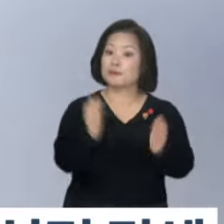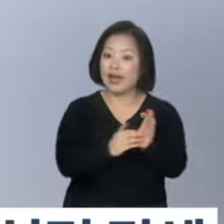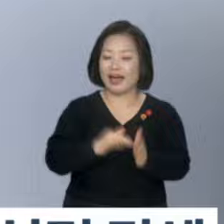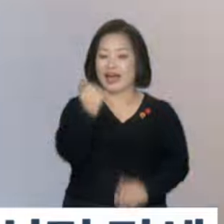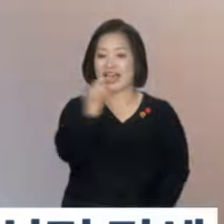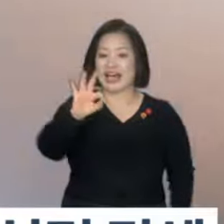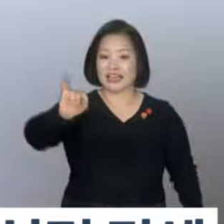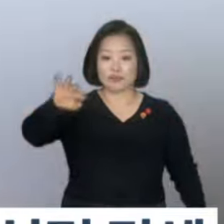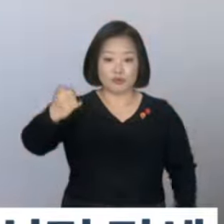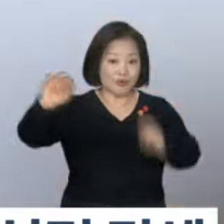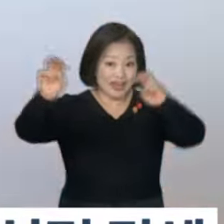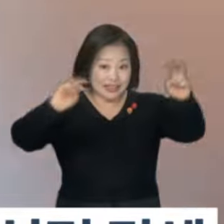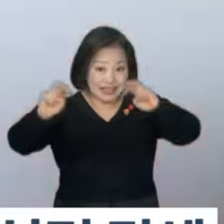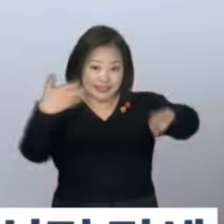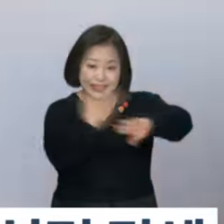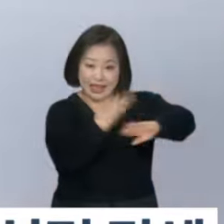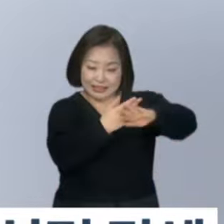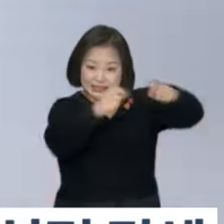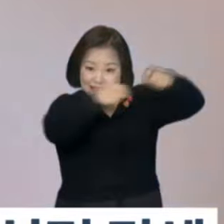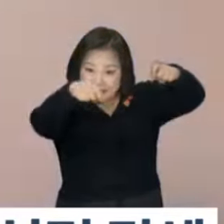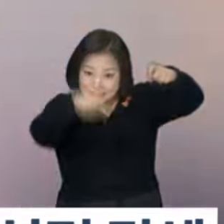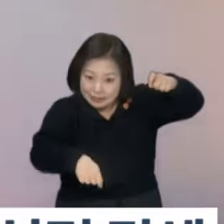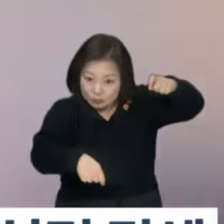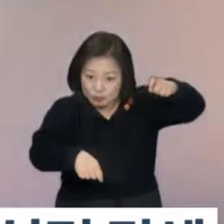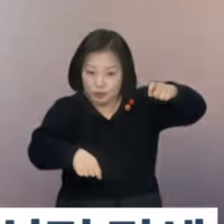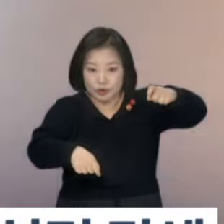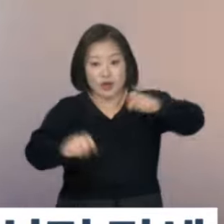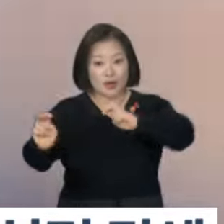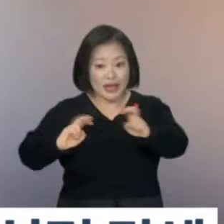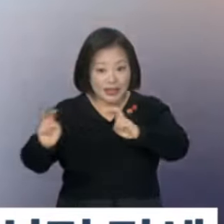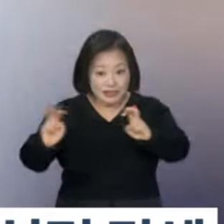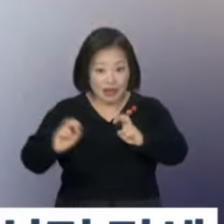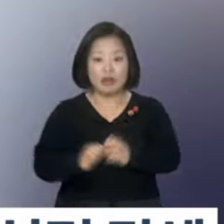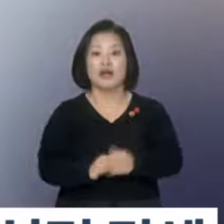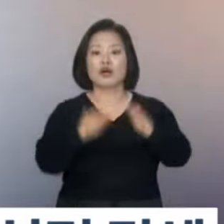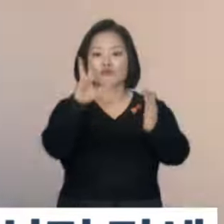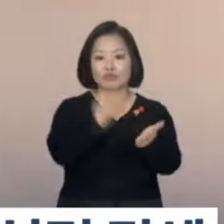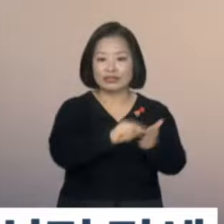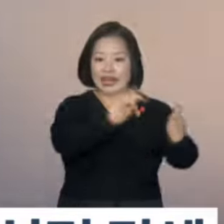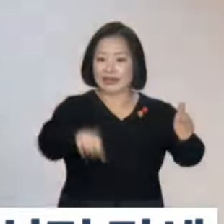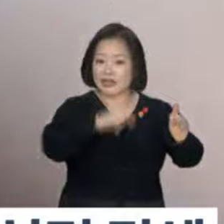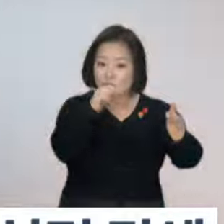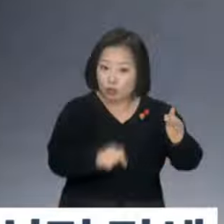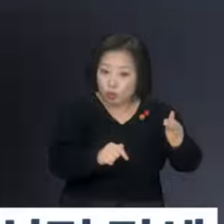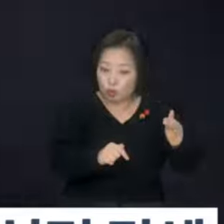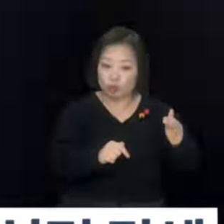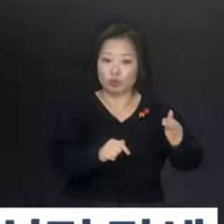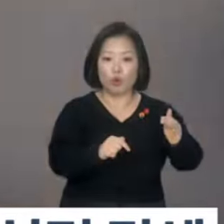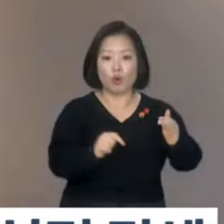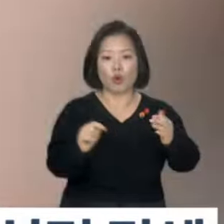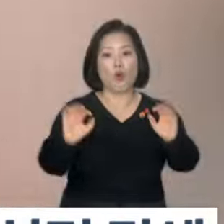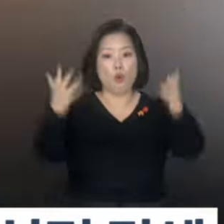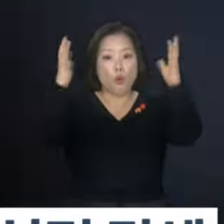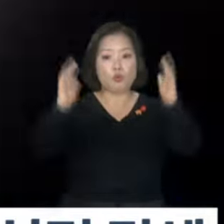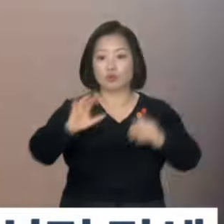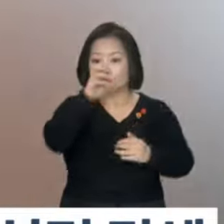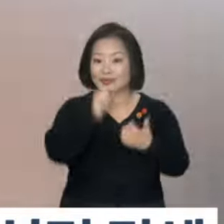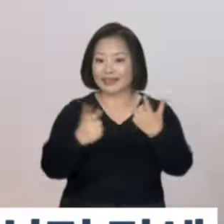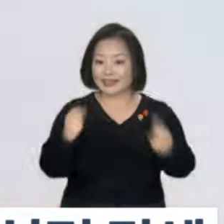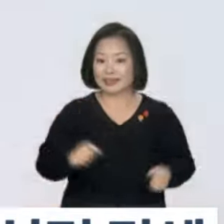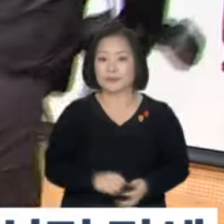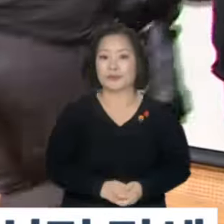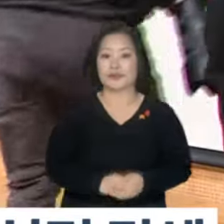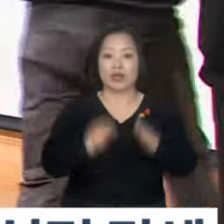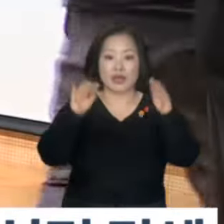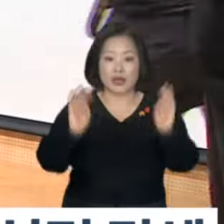하사나 각기 다른 레이 소속 가수들인 소속사 내용 속에도 실적을 보이고 있는 겁니다